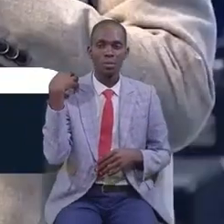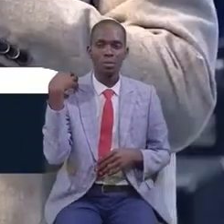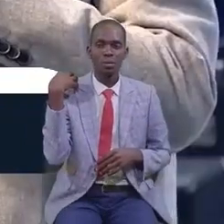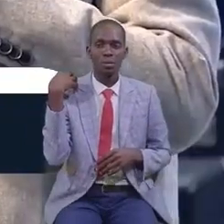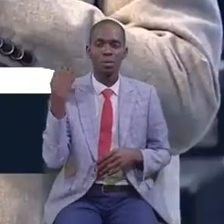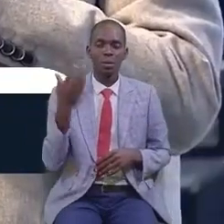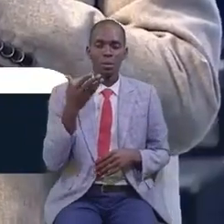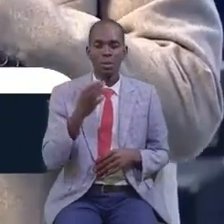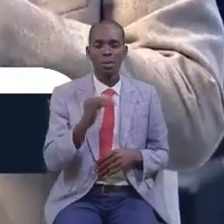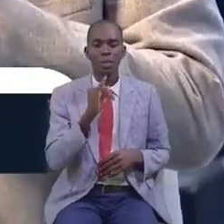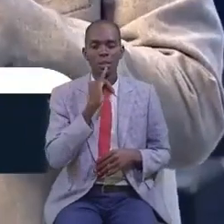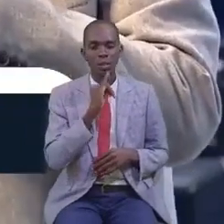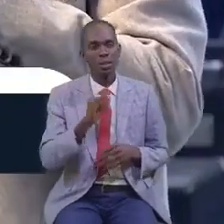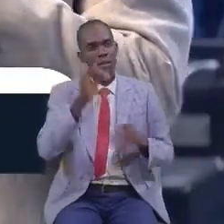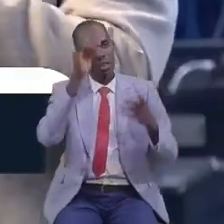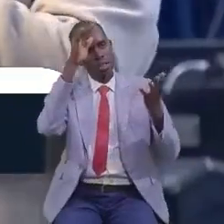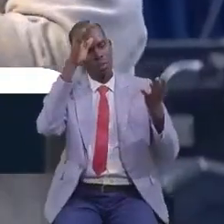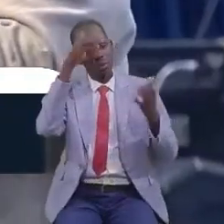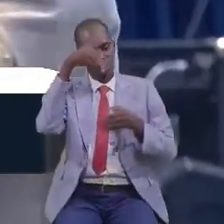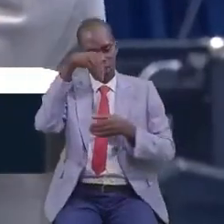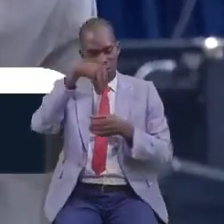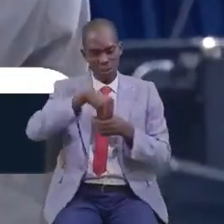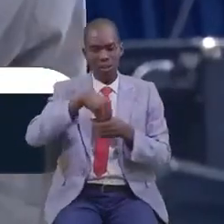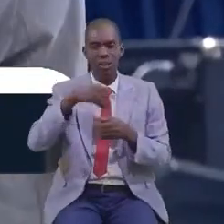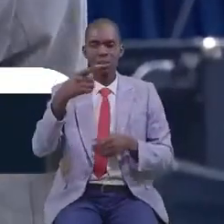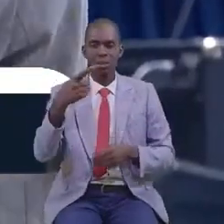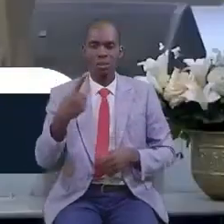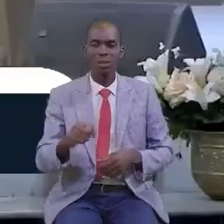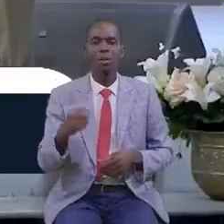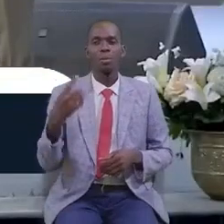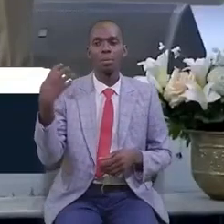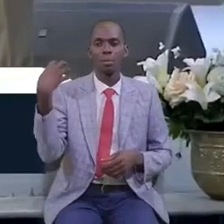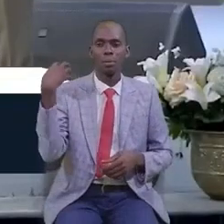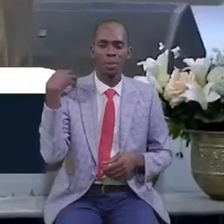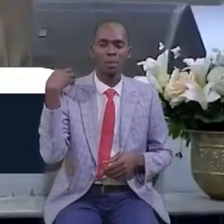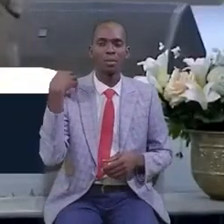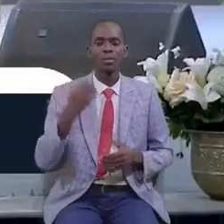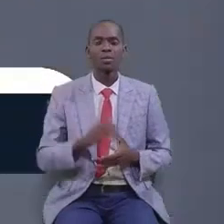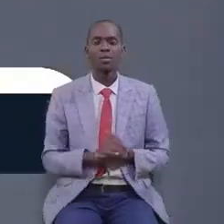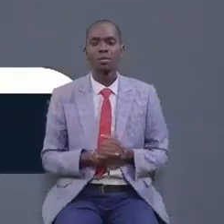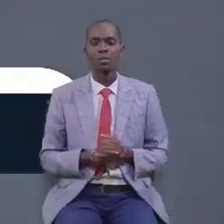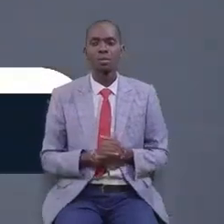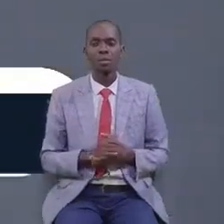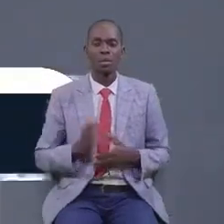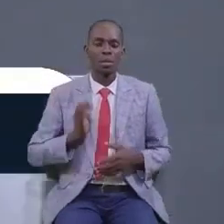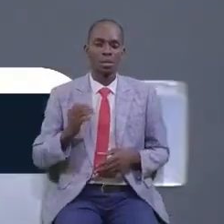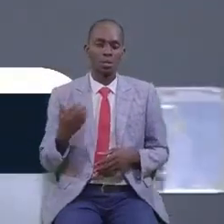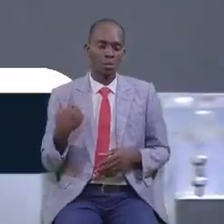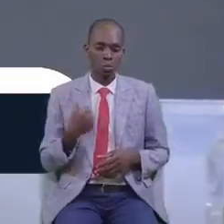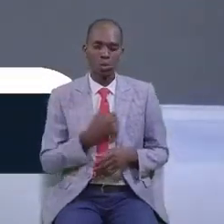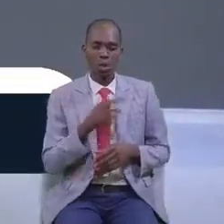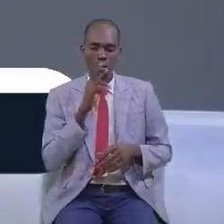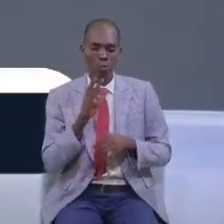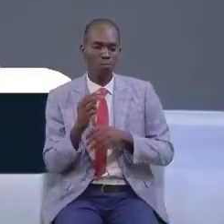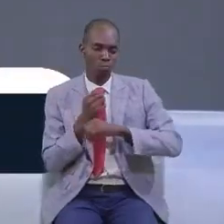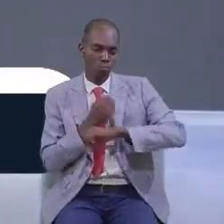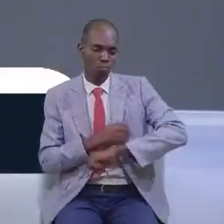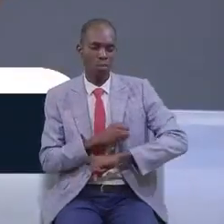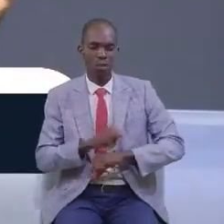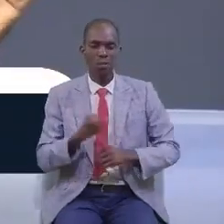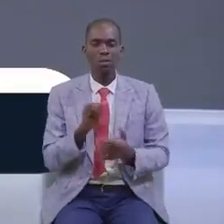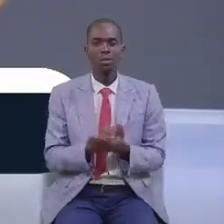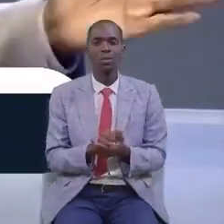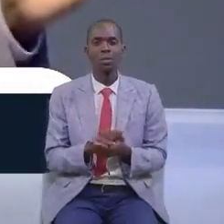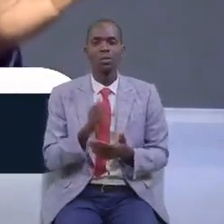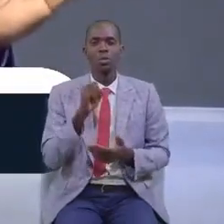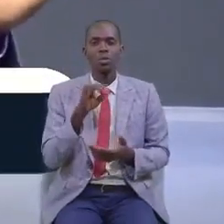దట్స్ ఎక్స్‌పెక్టేషన్ ఇన్ ద మాస్టర్ ఇది ప్రభువులో ఎదురు చూపు ఐ వాస్ వాచింగ్ ఓవర్ దట్ నన్న దాన్ని గమనించుకోవాలి